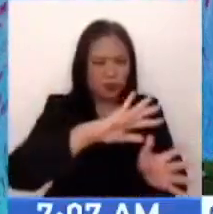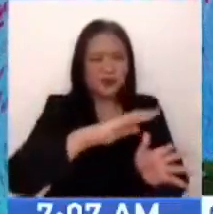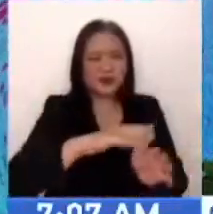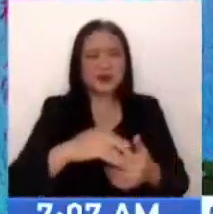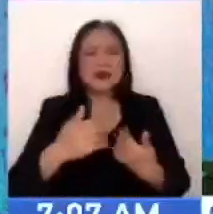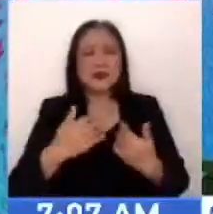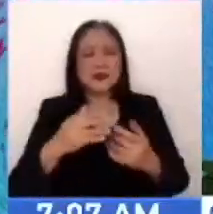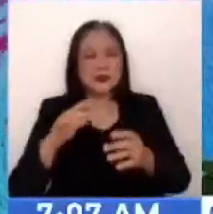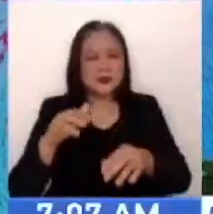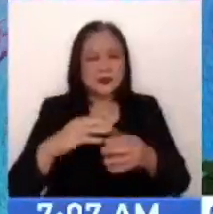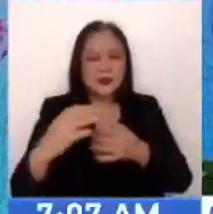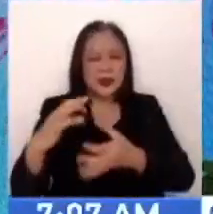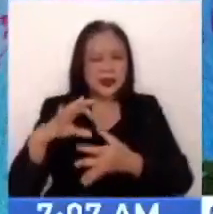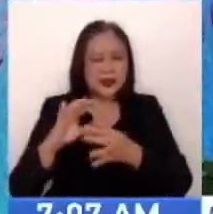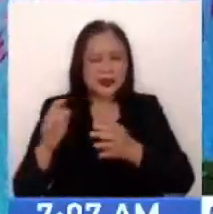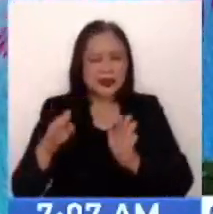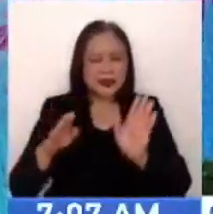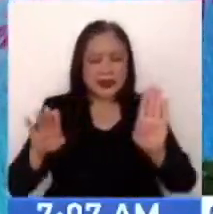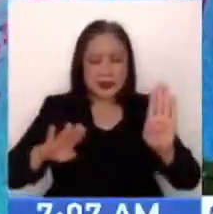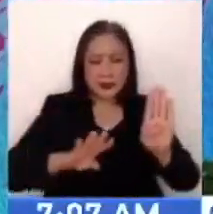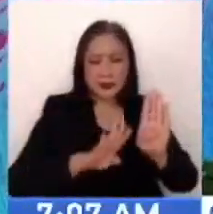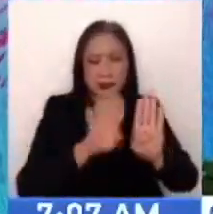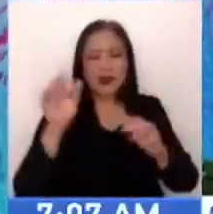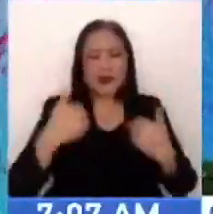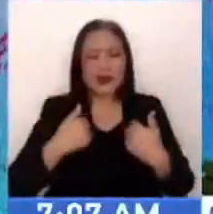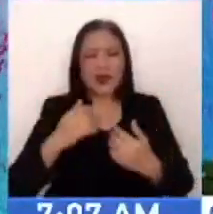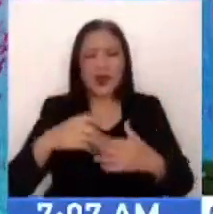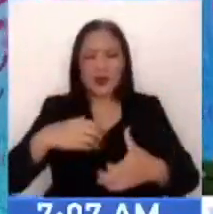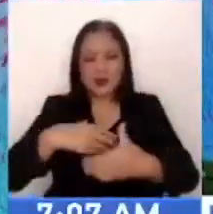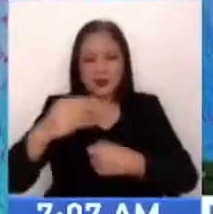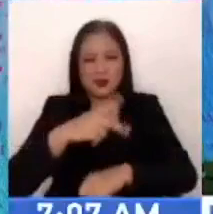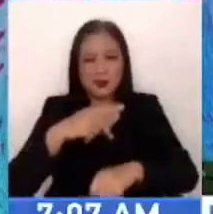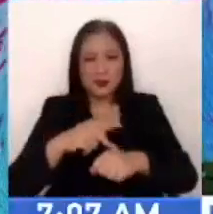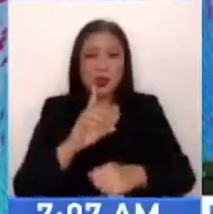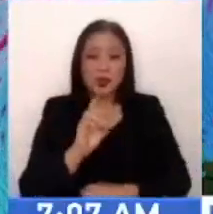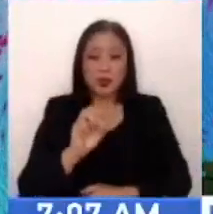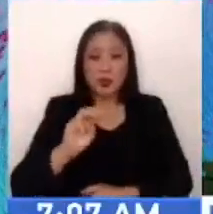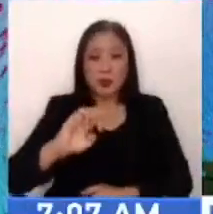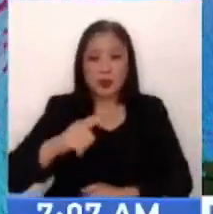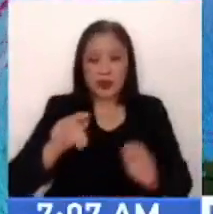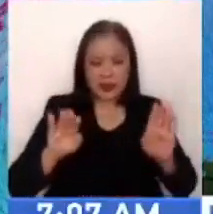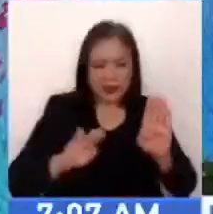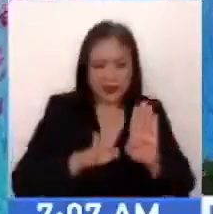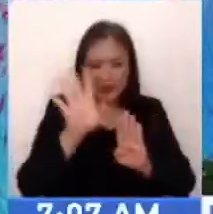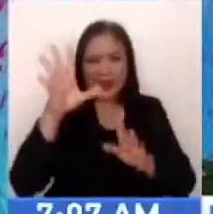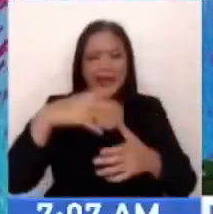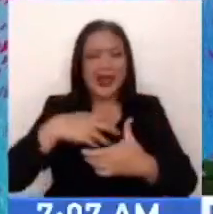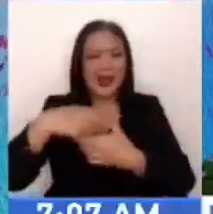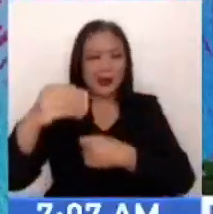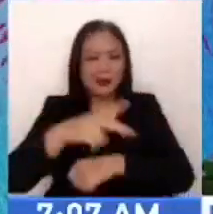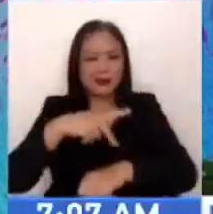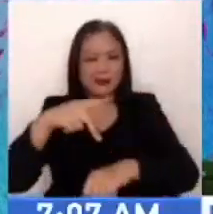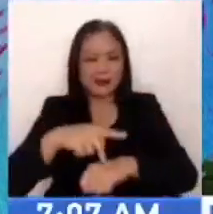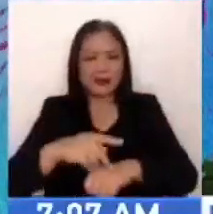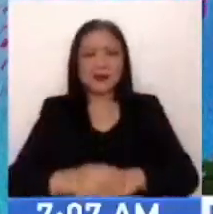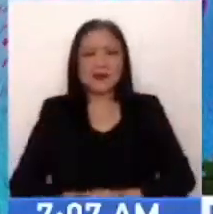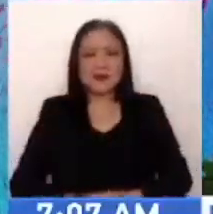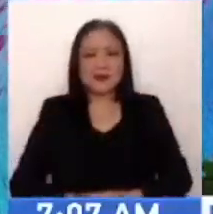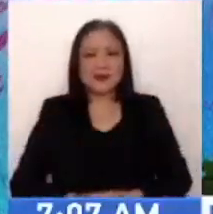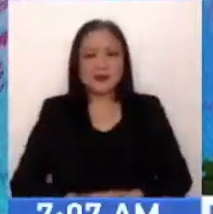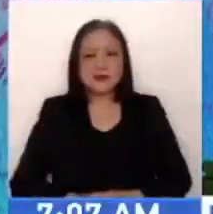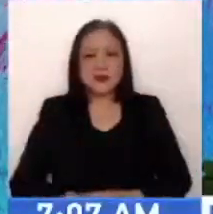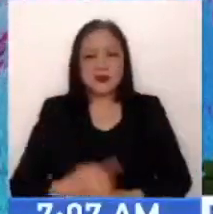at hahatak lamang yung Domeng kapag ito ay nasa labas na ng area of responsibility, at ito lamang extreme northern Luzon na ang